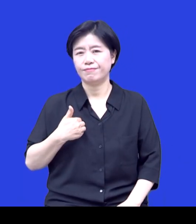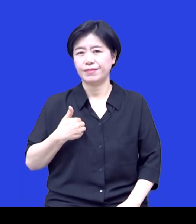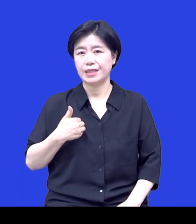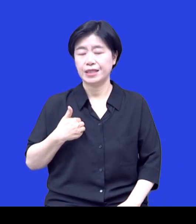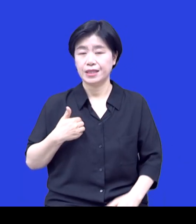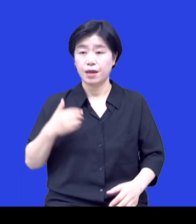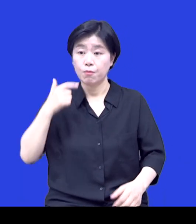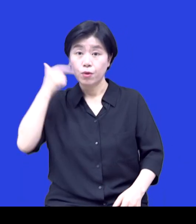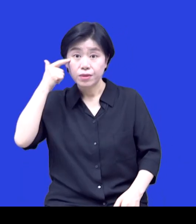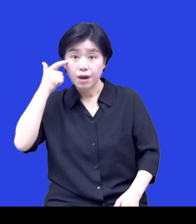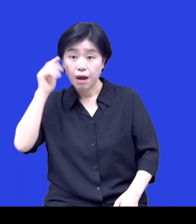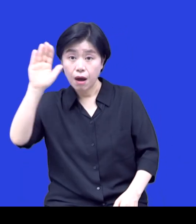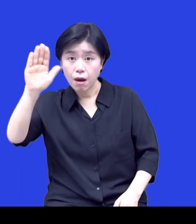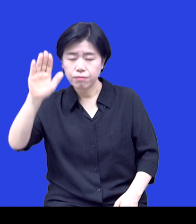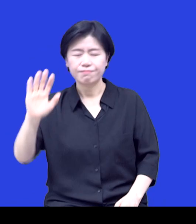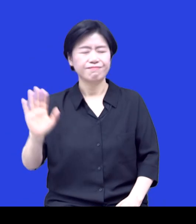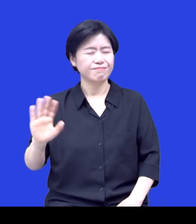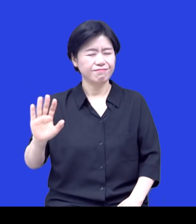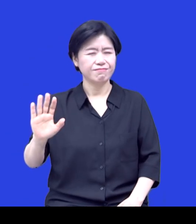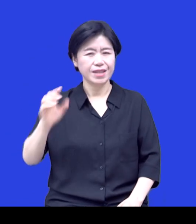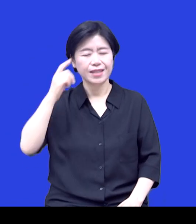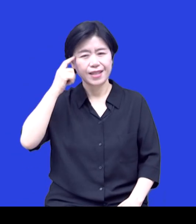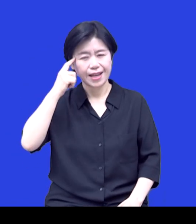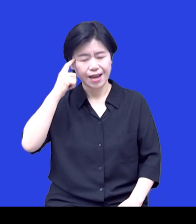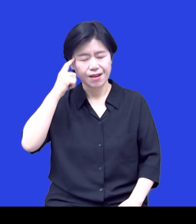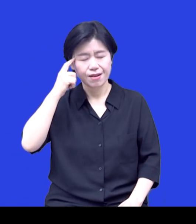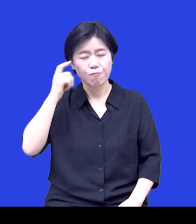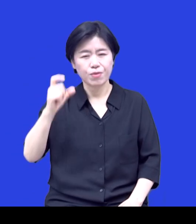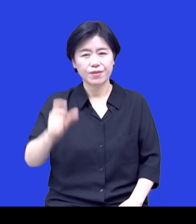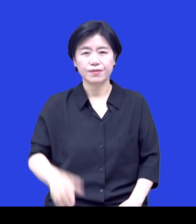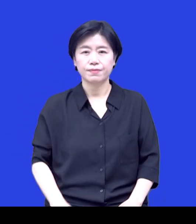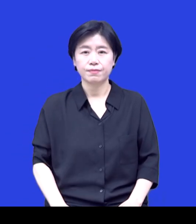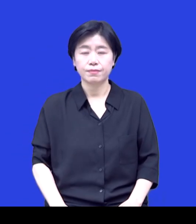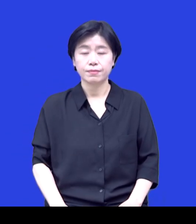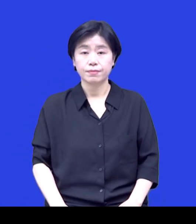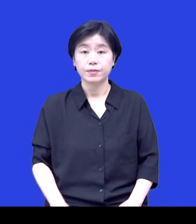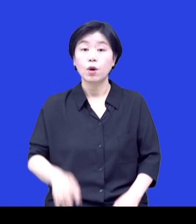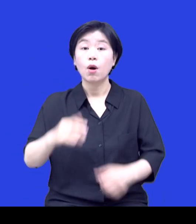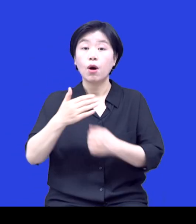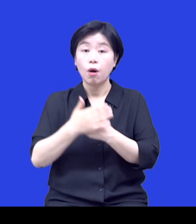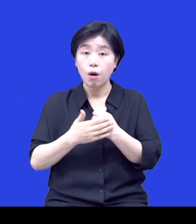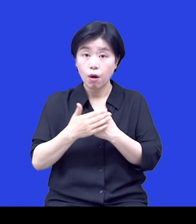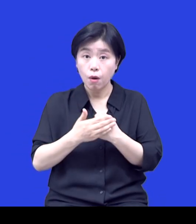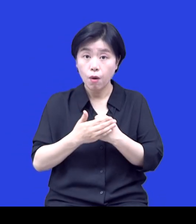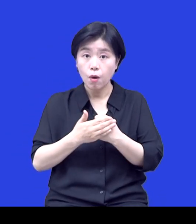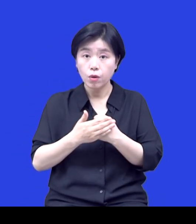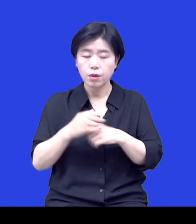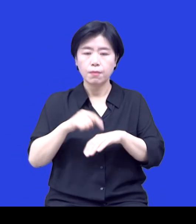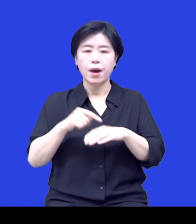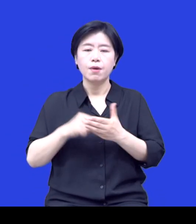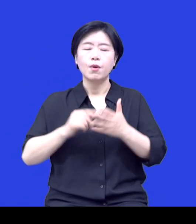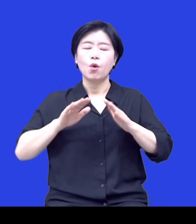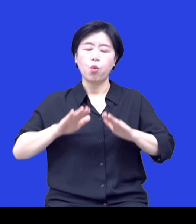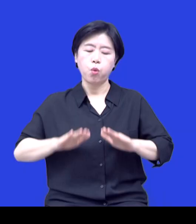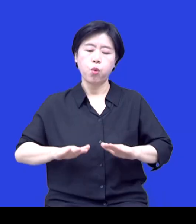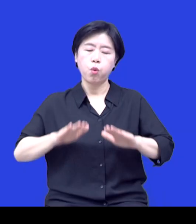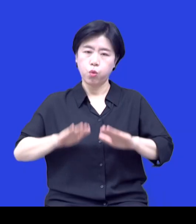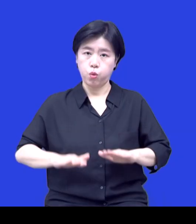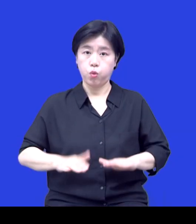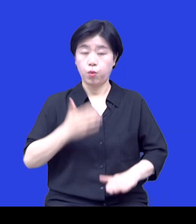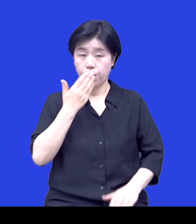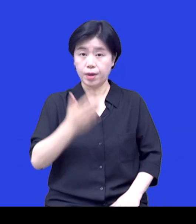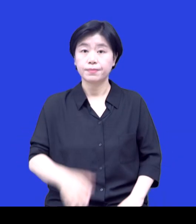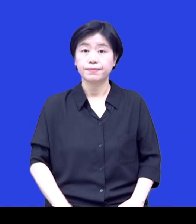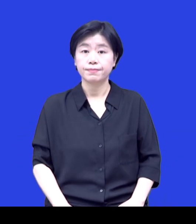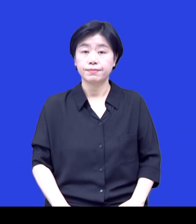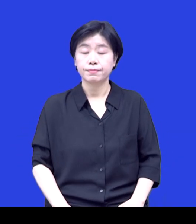그때부터 이게 좀 팍 차던 분노가 많이 사그라들고 정서적으로 좀 안정을 취했던 것 같아요. 그다음부터. 그래도 그